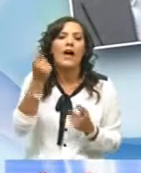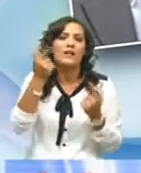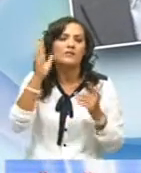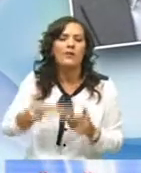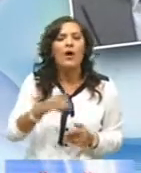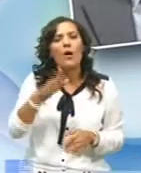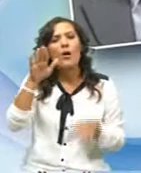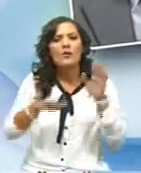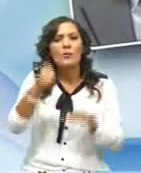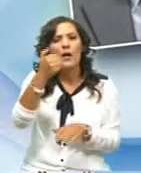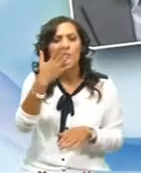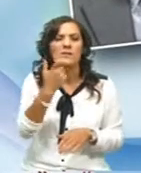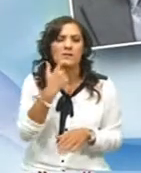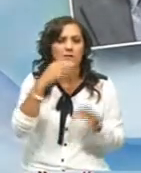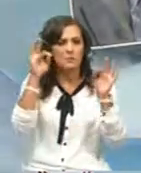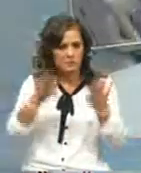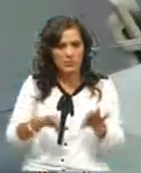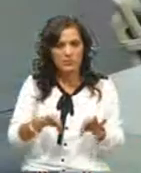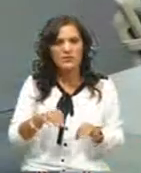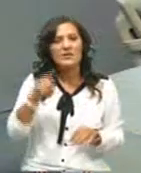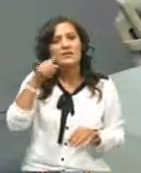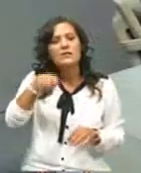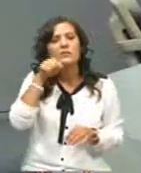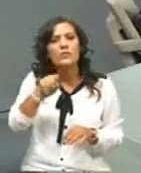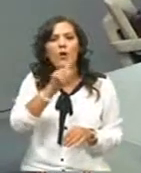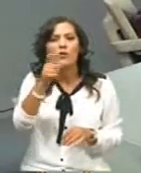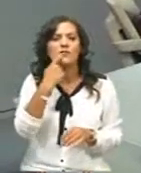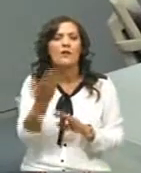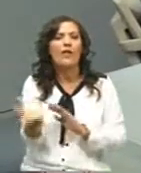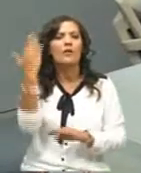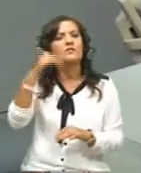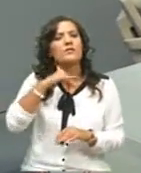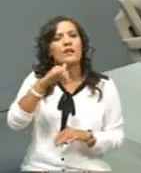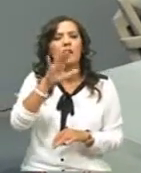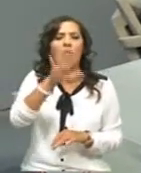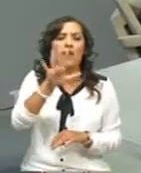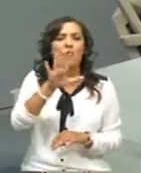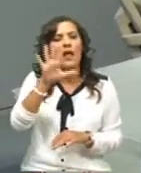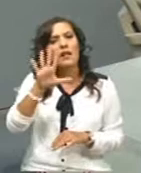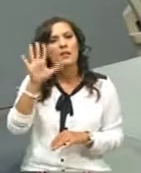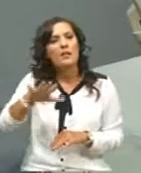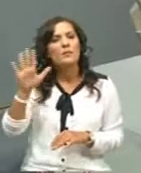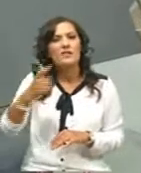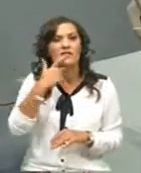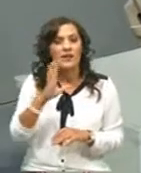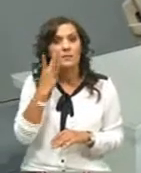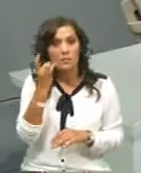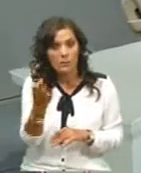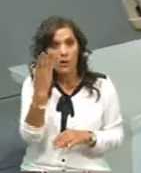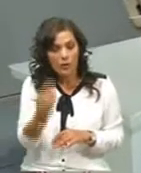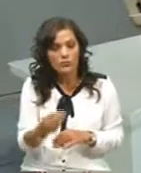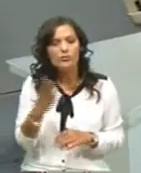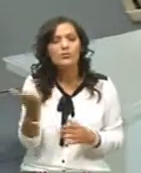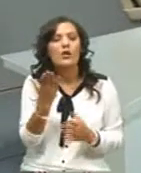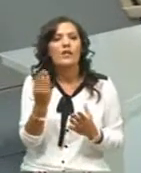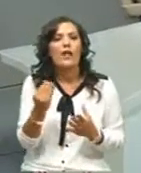cascante çıkalım 65 yaşlarına başlıyorsa diyorsunuz siz bunu 10 sene önce yaklaşık 50-55 yaşlarında farkederseniz çok